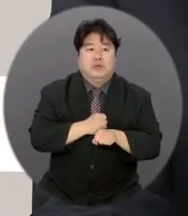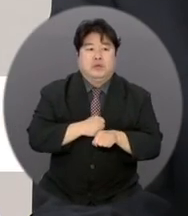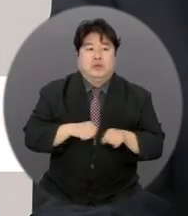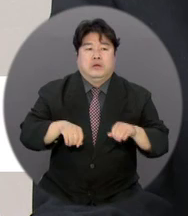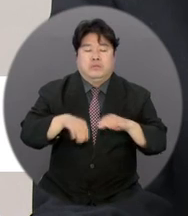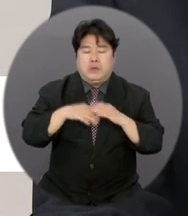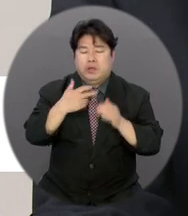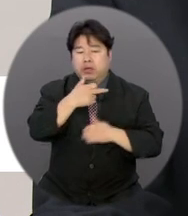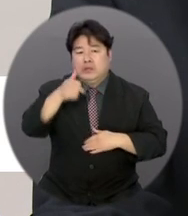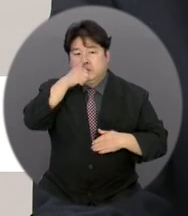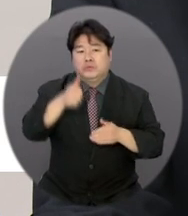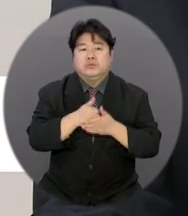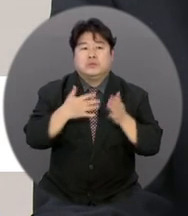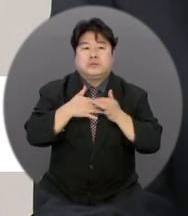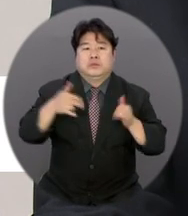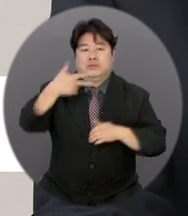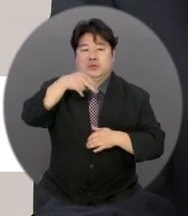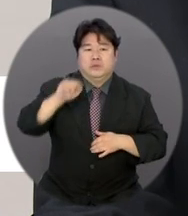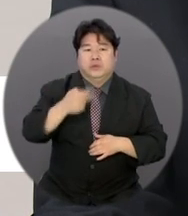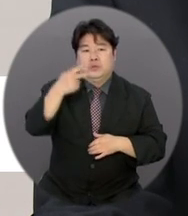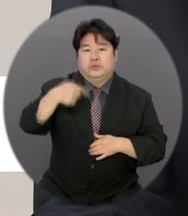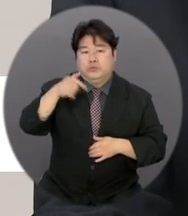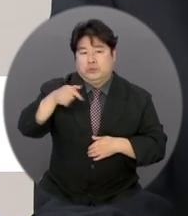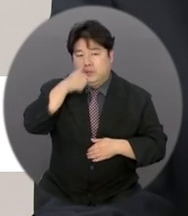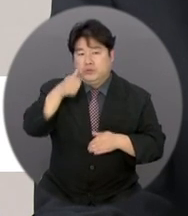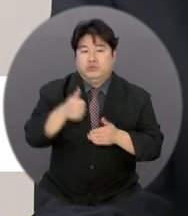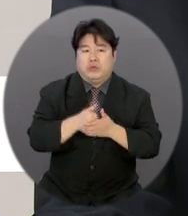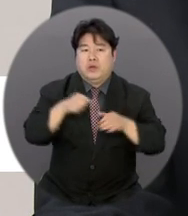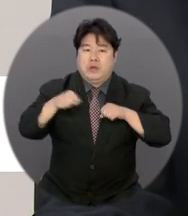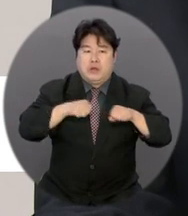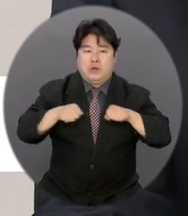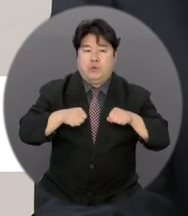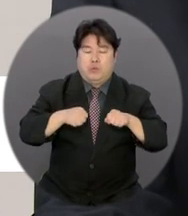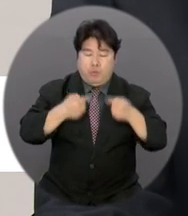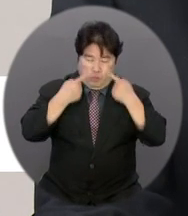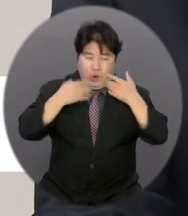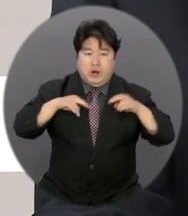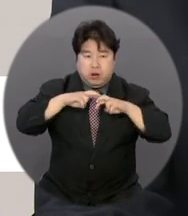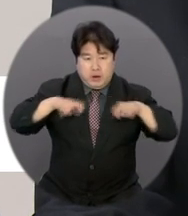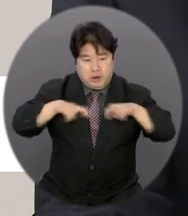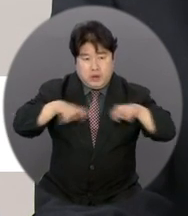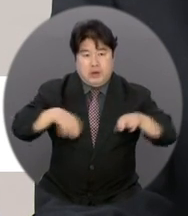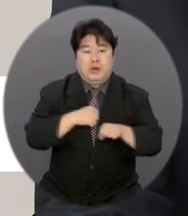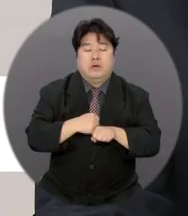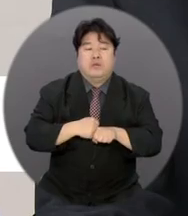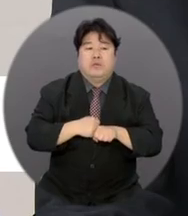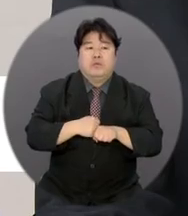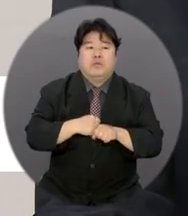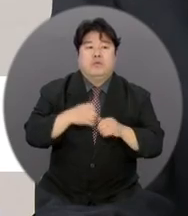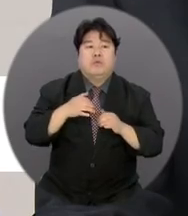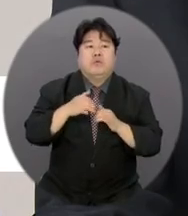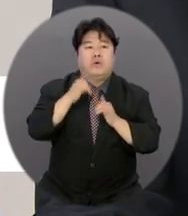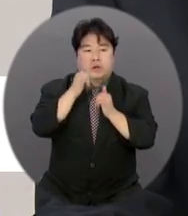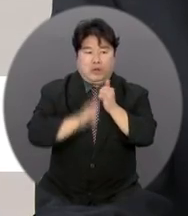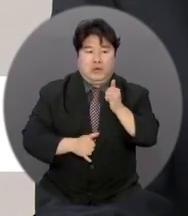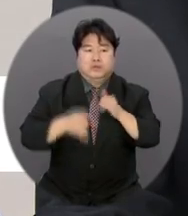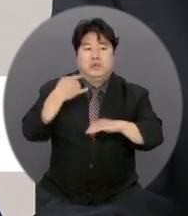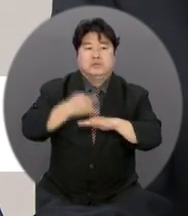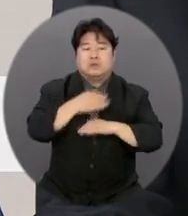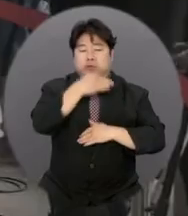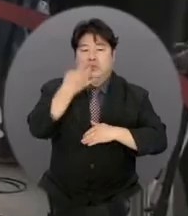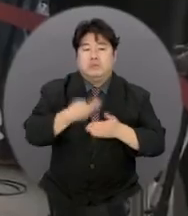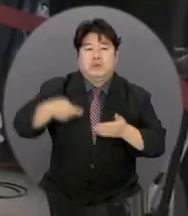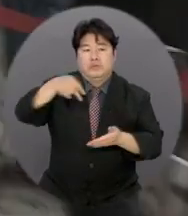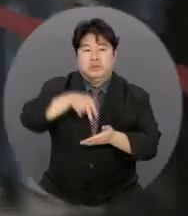대역죄인 전두환의 범죄 행위를 명명백백히 밝혀 역사 정의를 바로 세워나갈